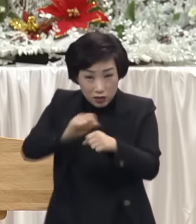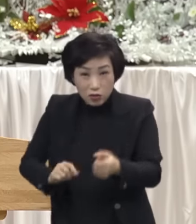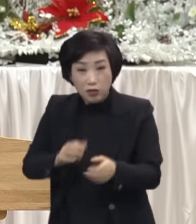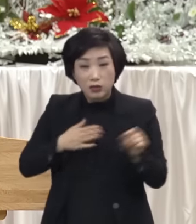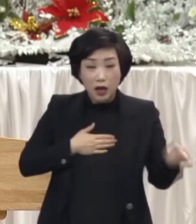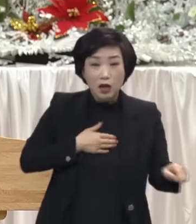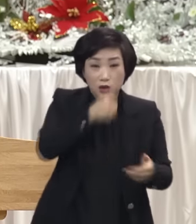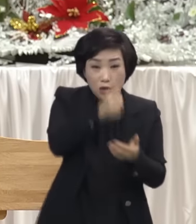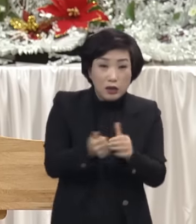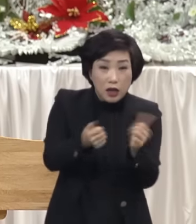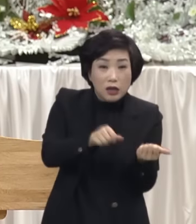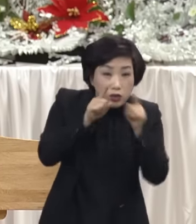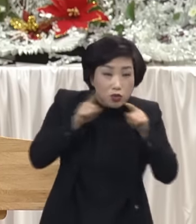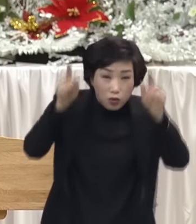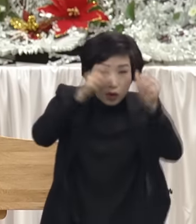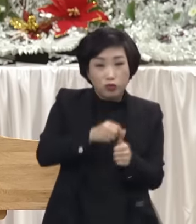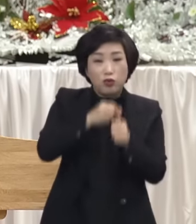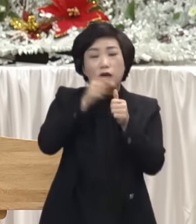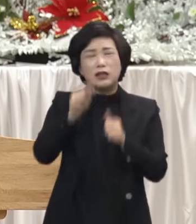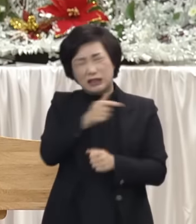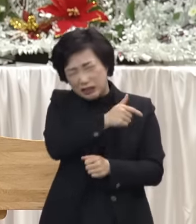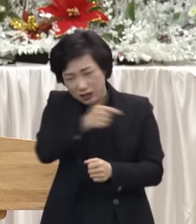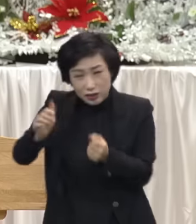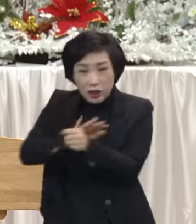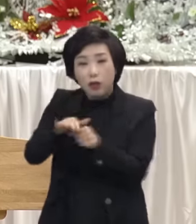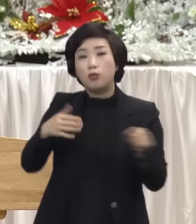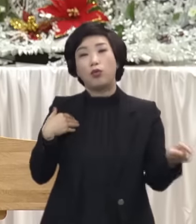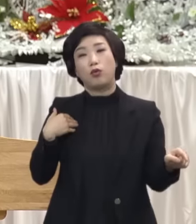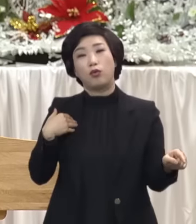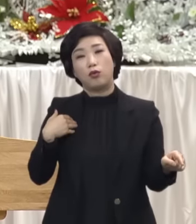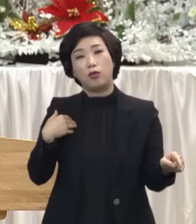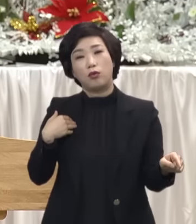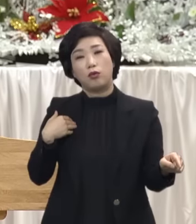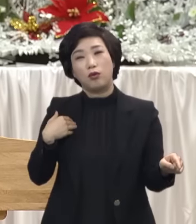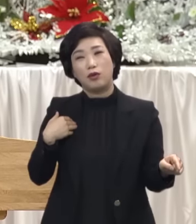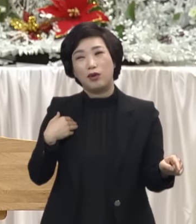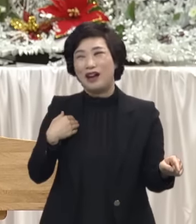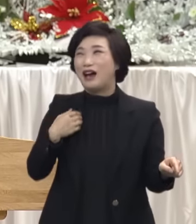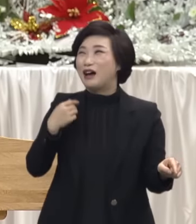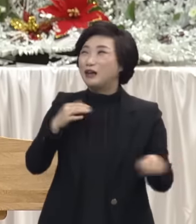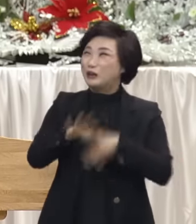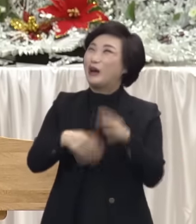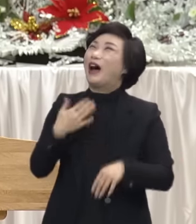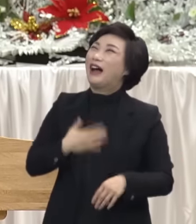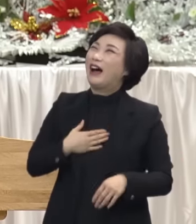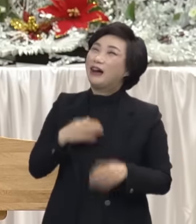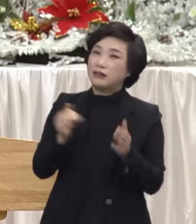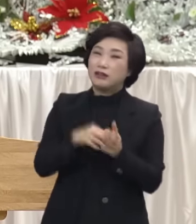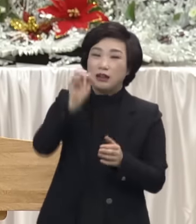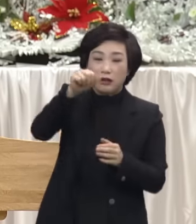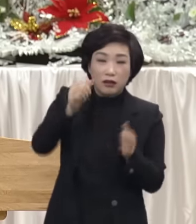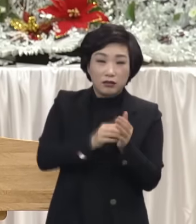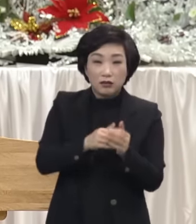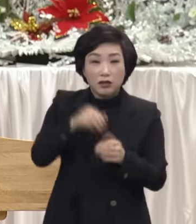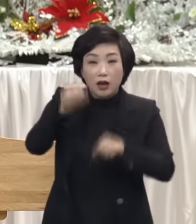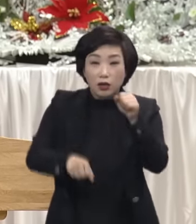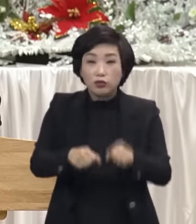죄와 사망과 지옥에 두고 난 그 엄청난 사랑도 입으로 외지 행동으로 갚을 줄